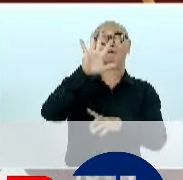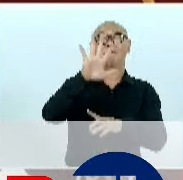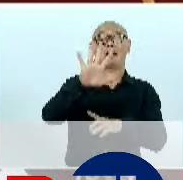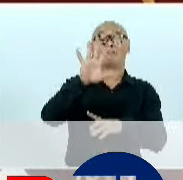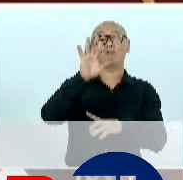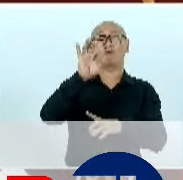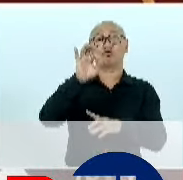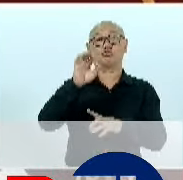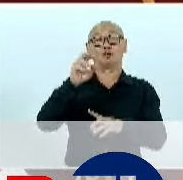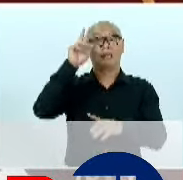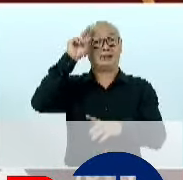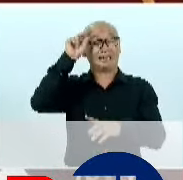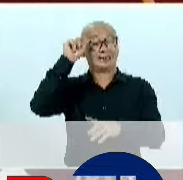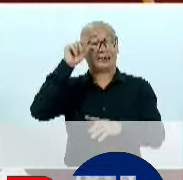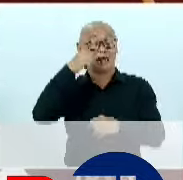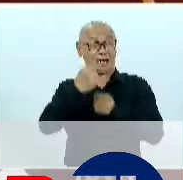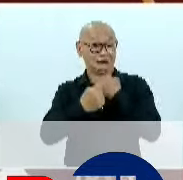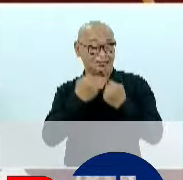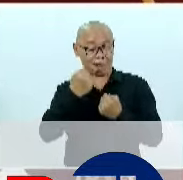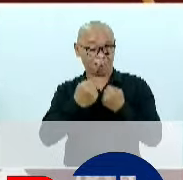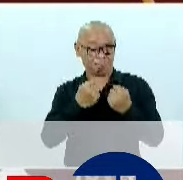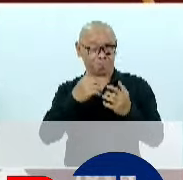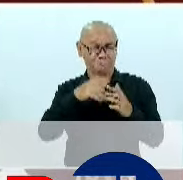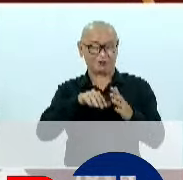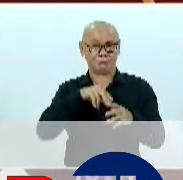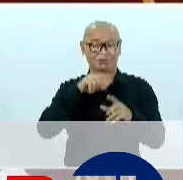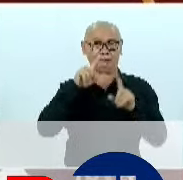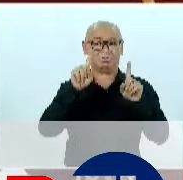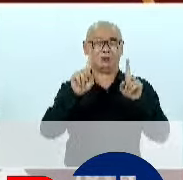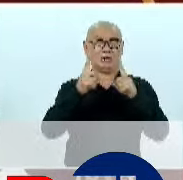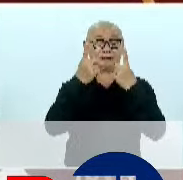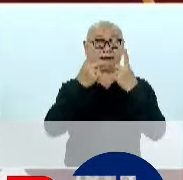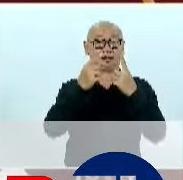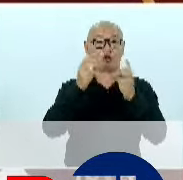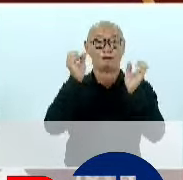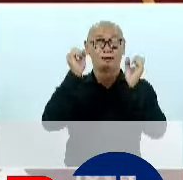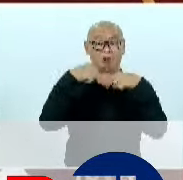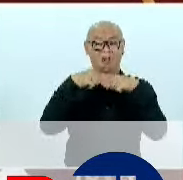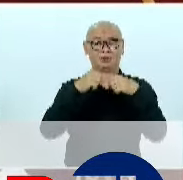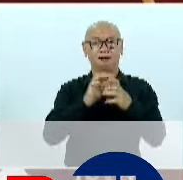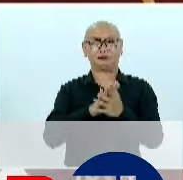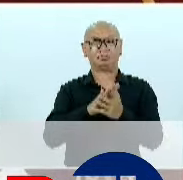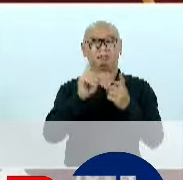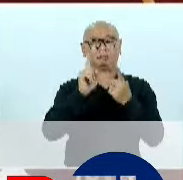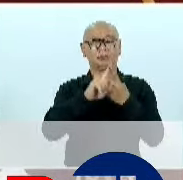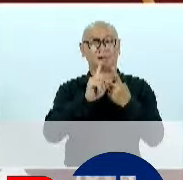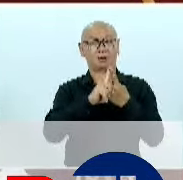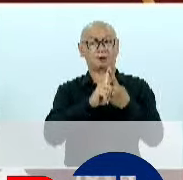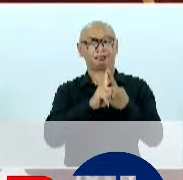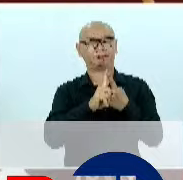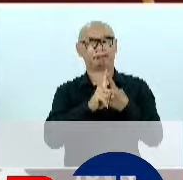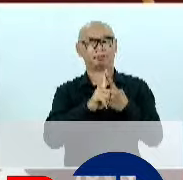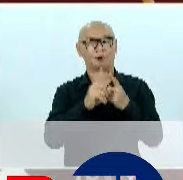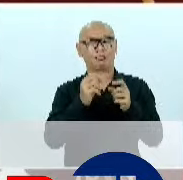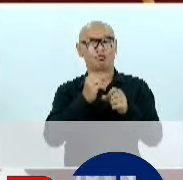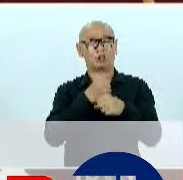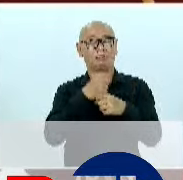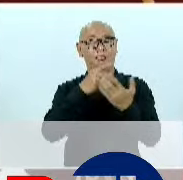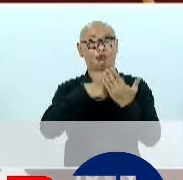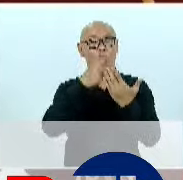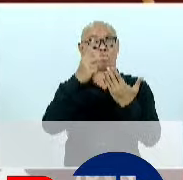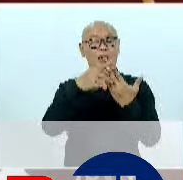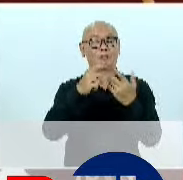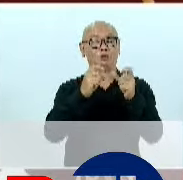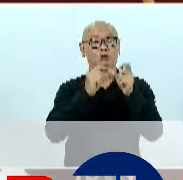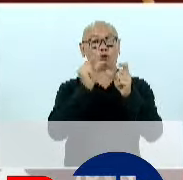aksi yang kami tuangkan dalam 11 komitmen yang pertama membuat program